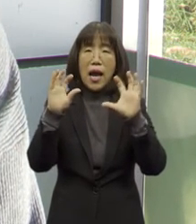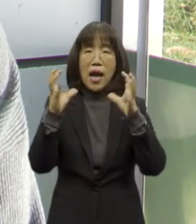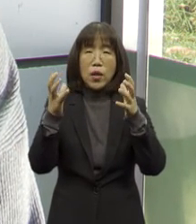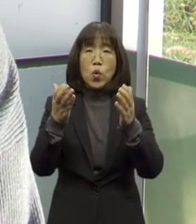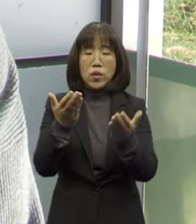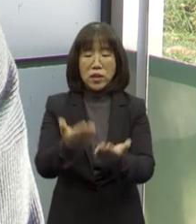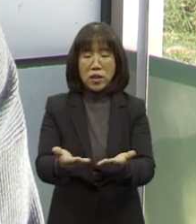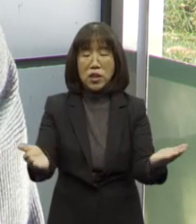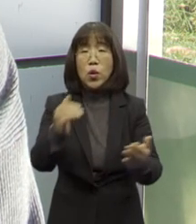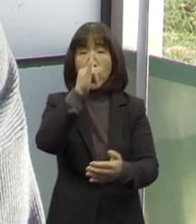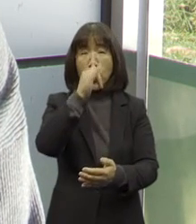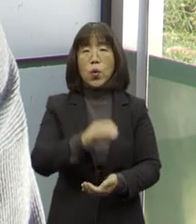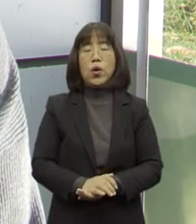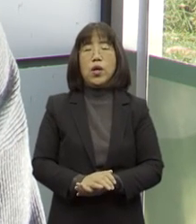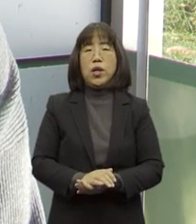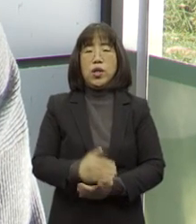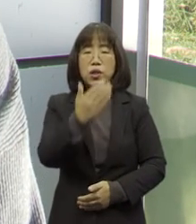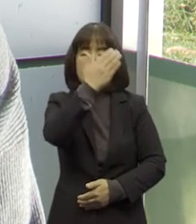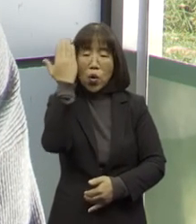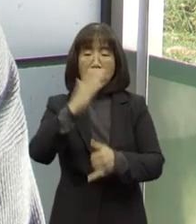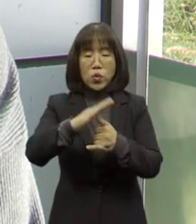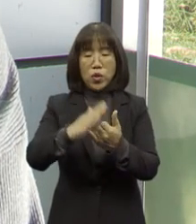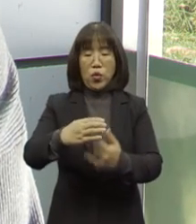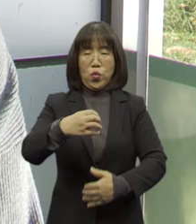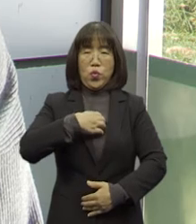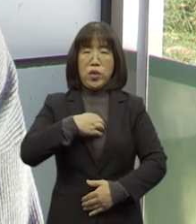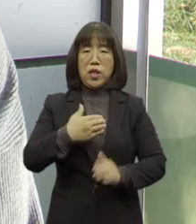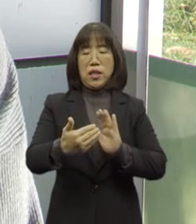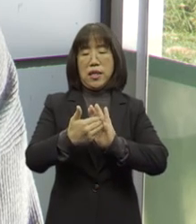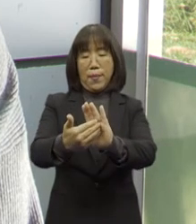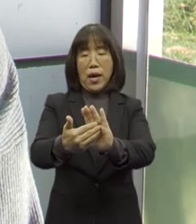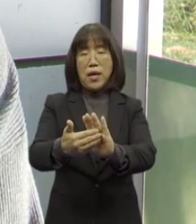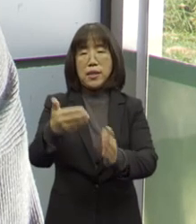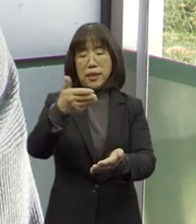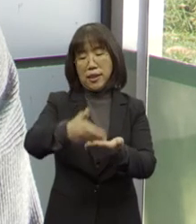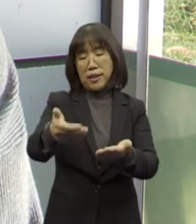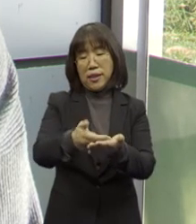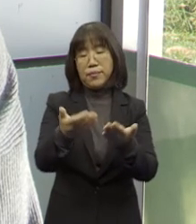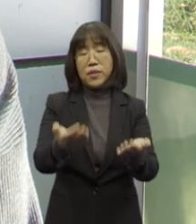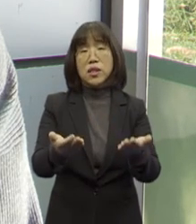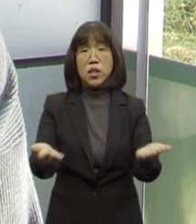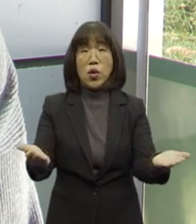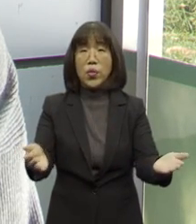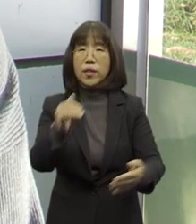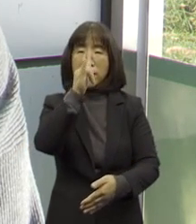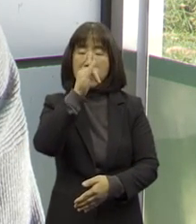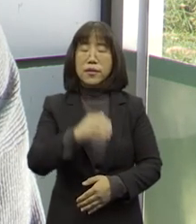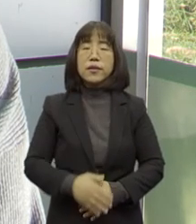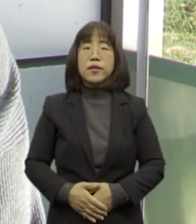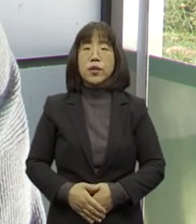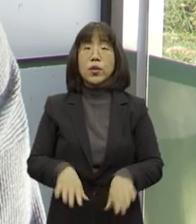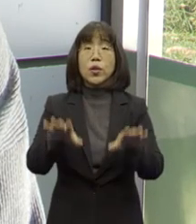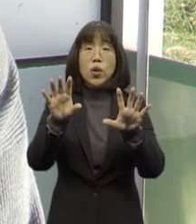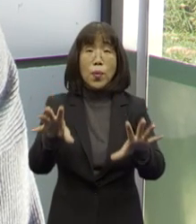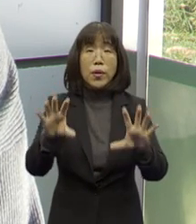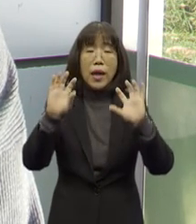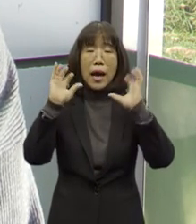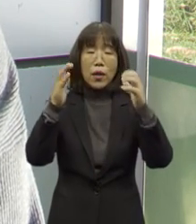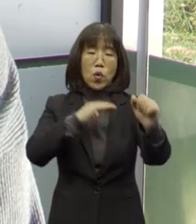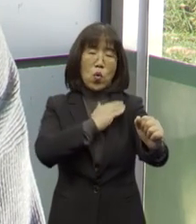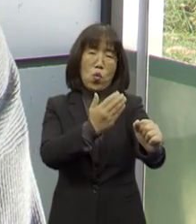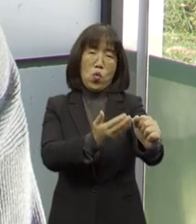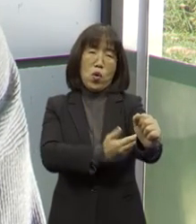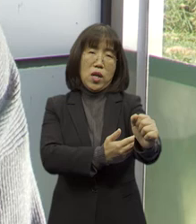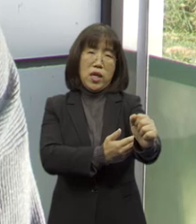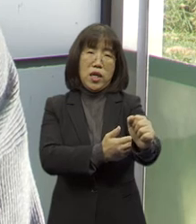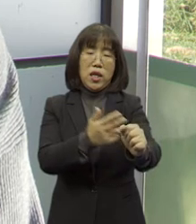온라인과 학원역에서는 청소년 위기예방 그림전 언제나 함께할게가 준비되어 있습니다. 이번